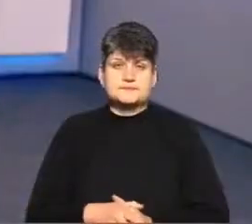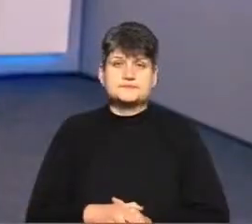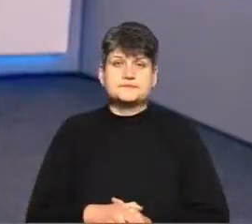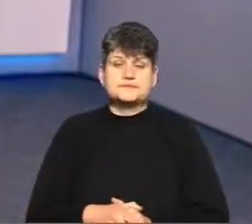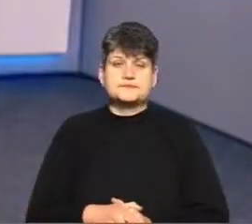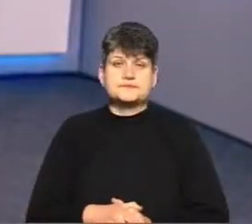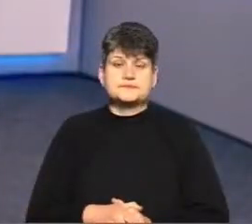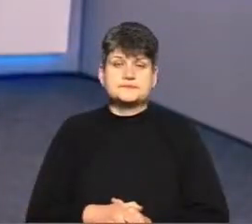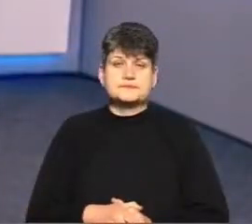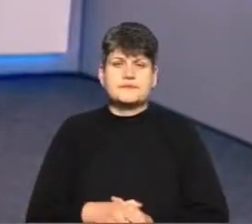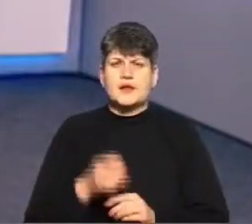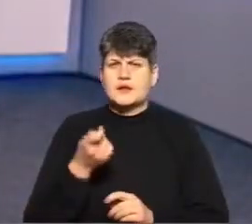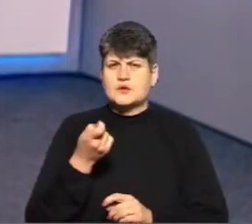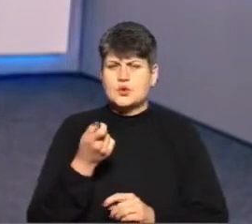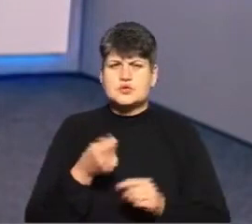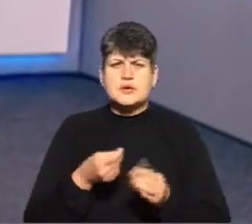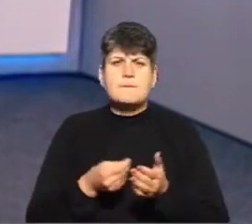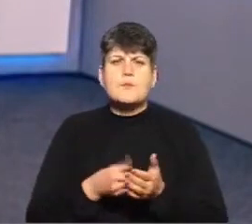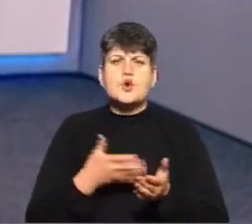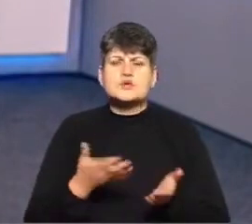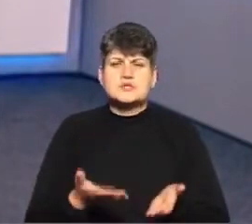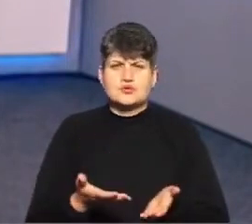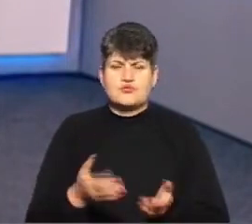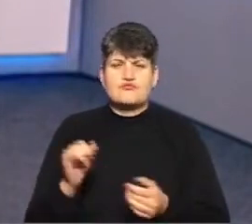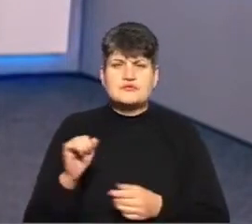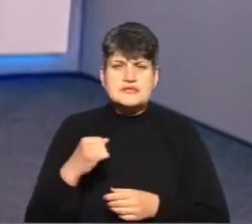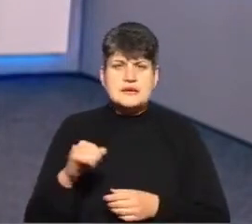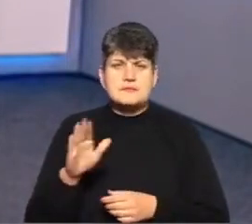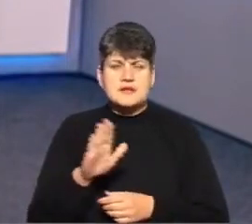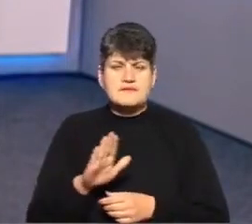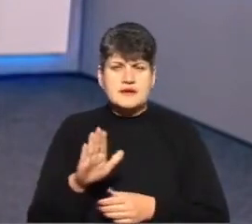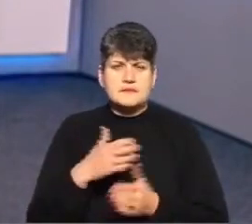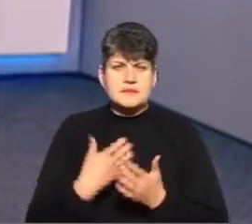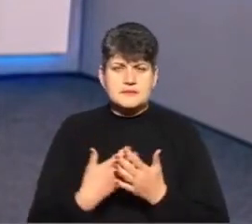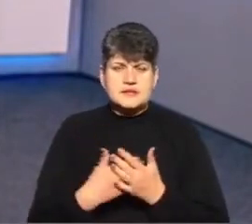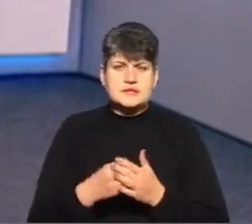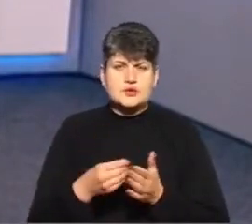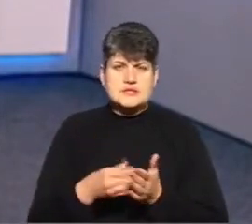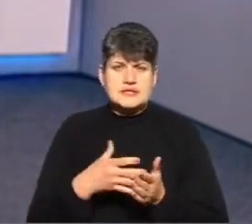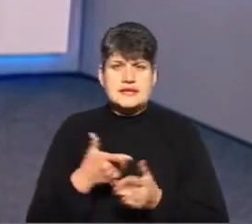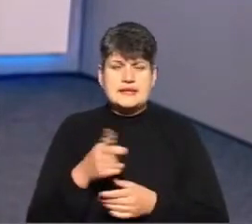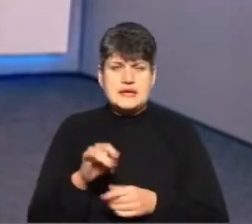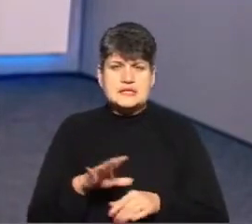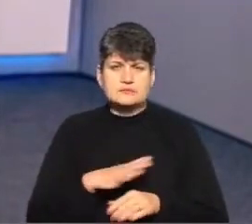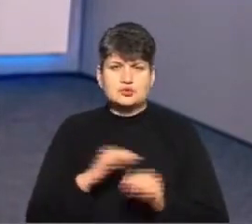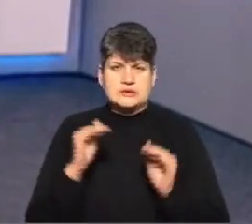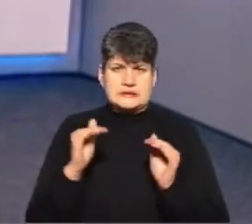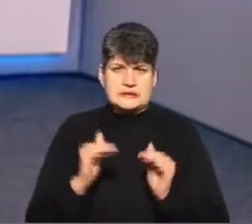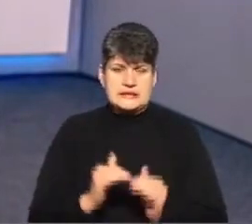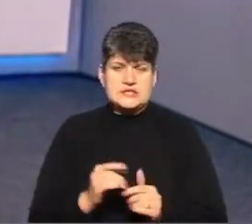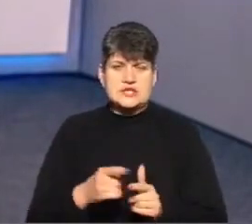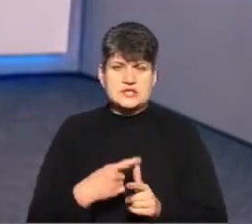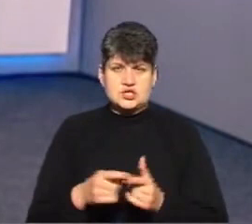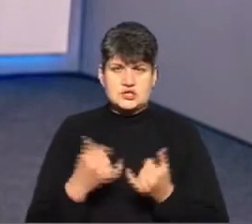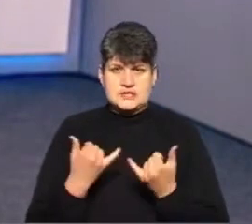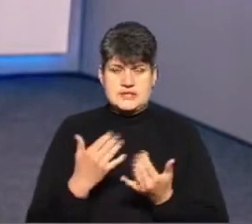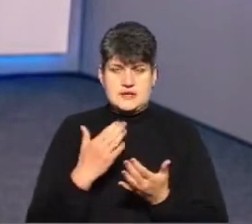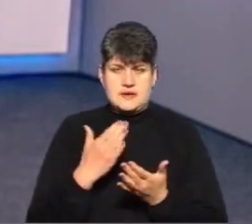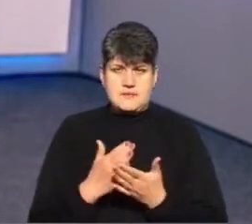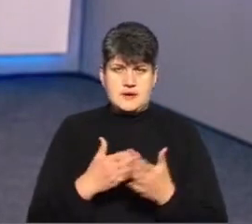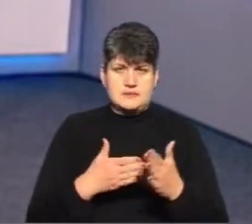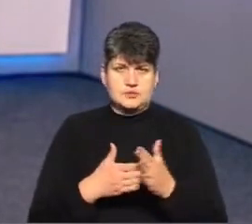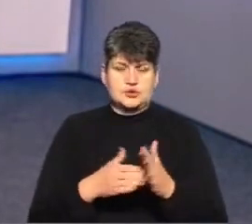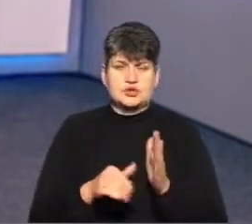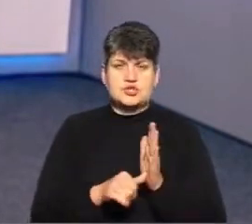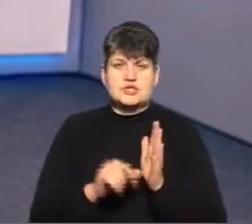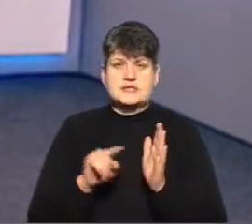Трошки про ціну. В серпні-вересні приблизно ціна на газ була значно нижча, ніж зараз ми маємо цю граничну 6,99 за куб.